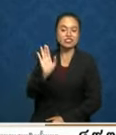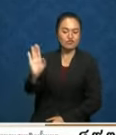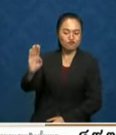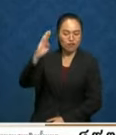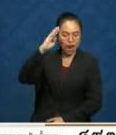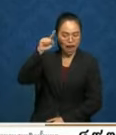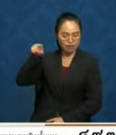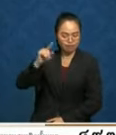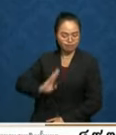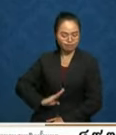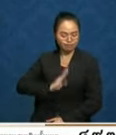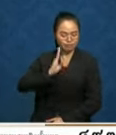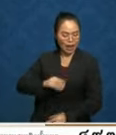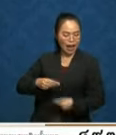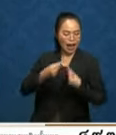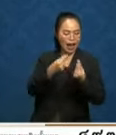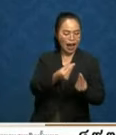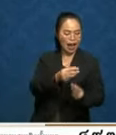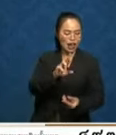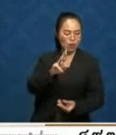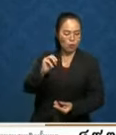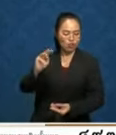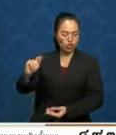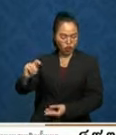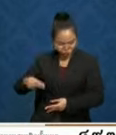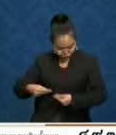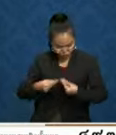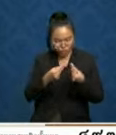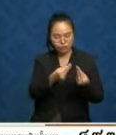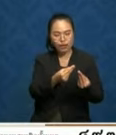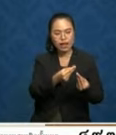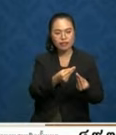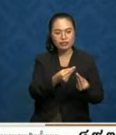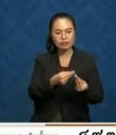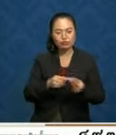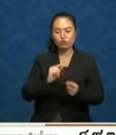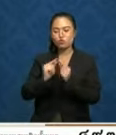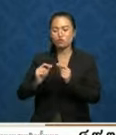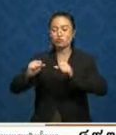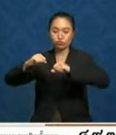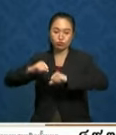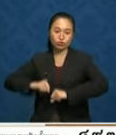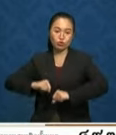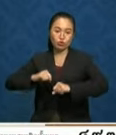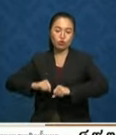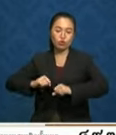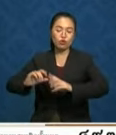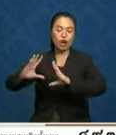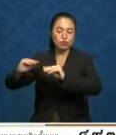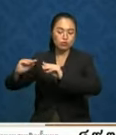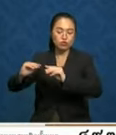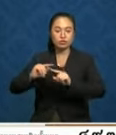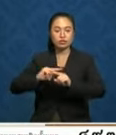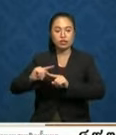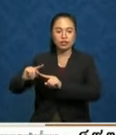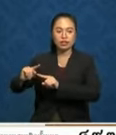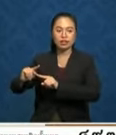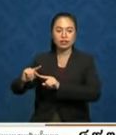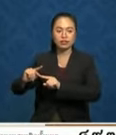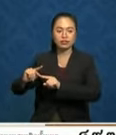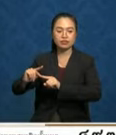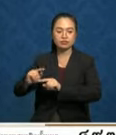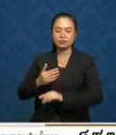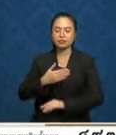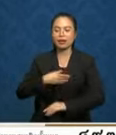ได้ให้เกียรติกับรัฐมนตรีที่ไปจากพลเรือนแล้วการตกลงมติใดๆเนี่ยก็พูดกันด้วยเหตุด้วยผล ท่านประธานขอประท้